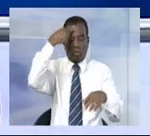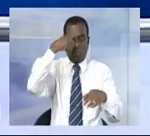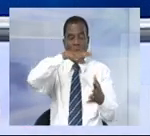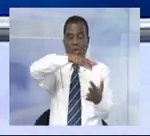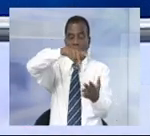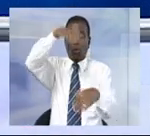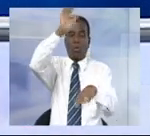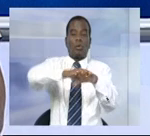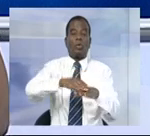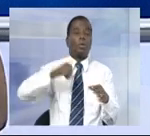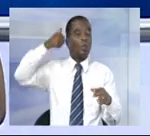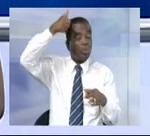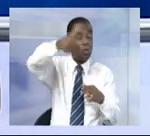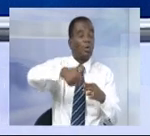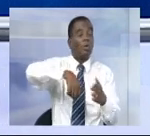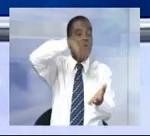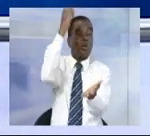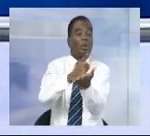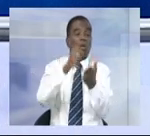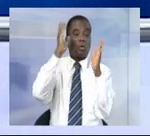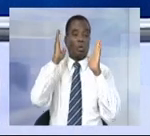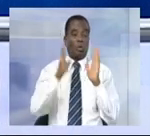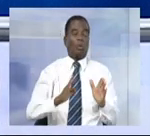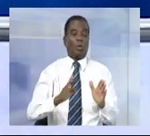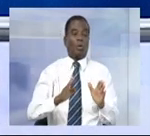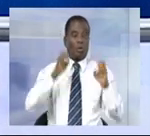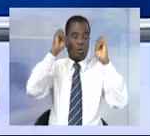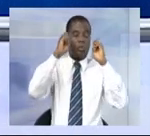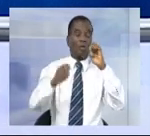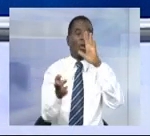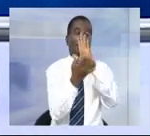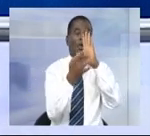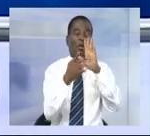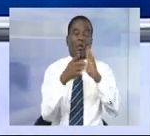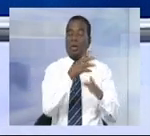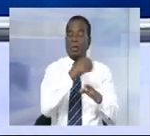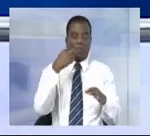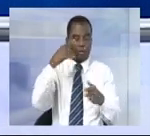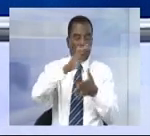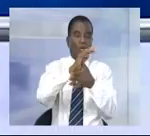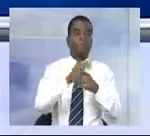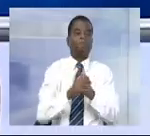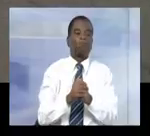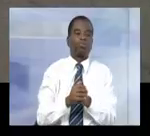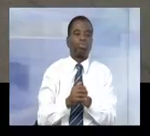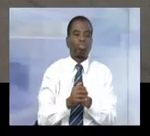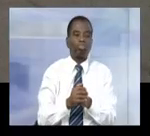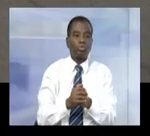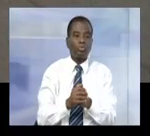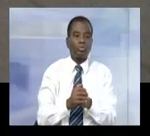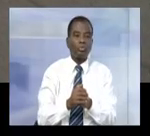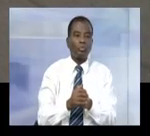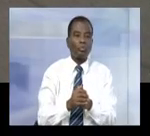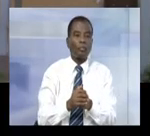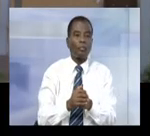étude sur le devenir des diplômés de l'enseignement technique et de la formation professionnelle est en cours, nous dit Emma Niamie.